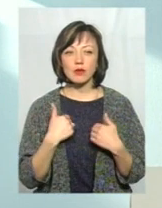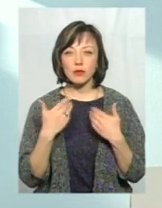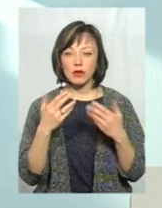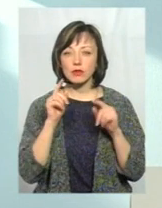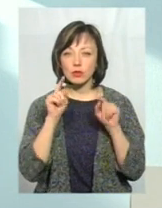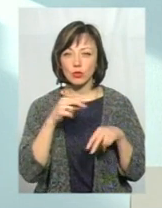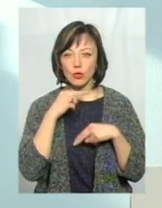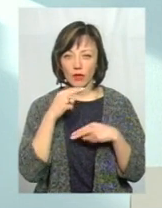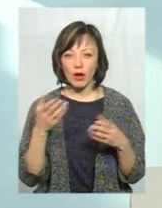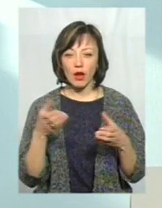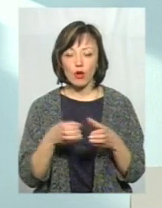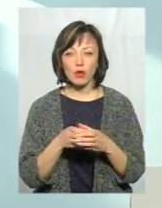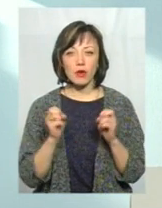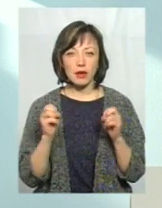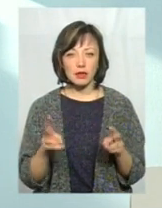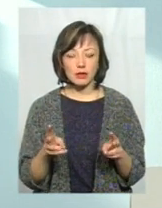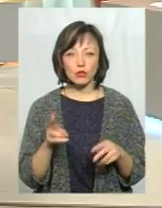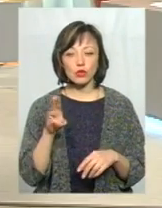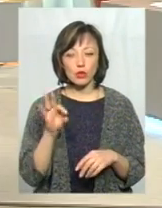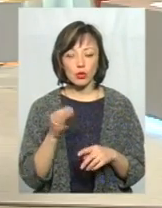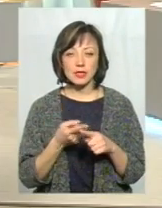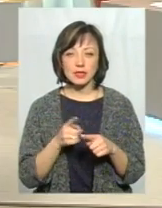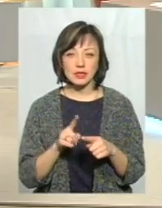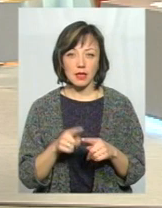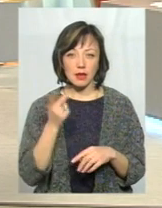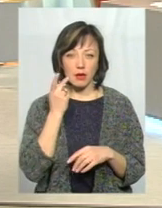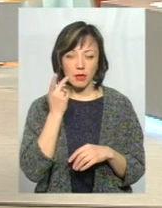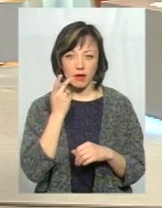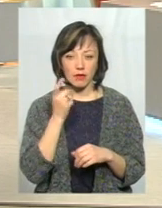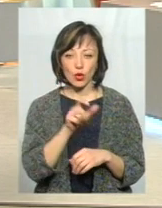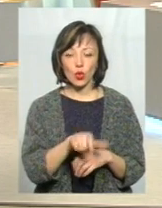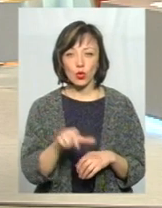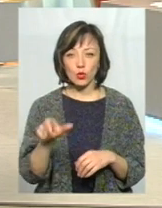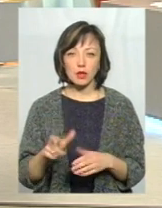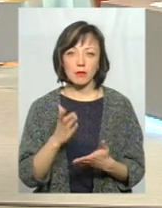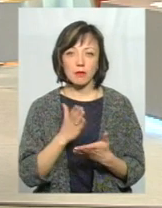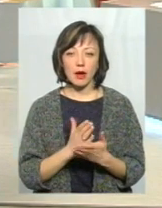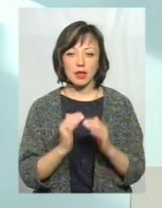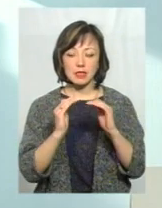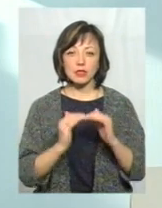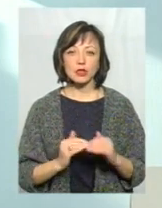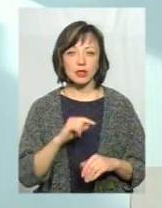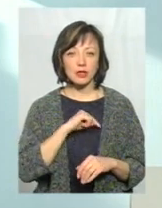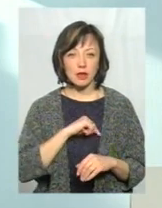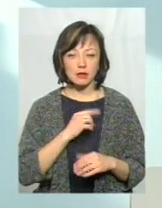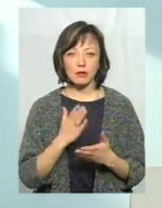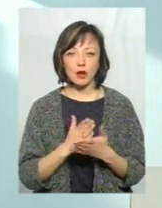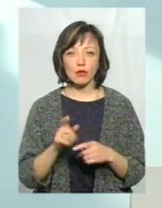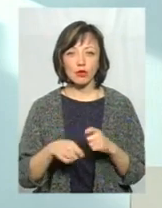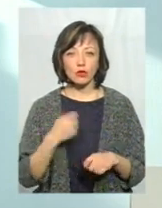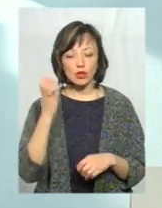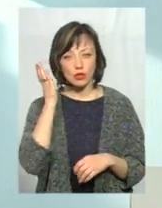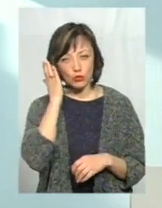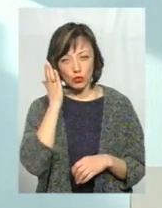звернути увагу, яка група ризику, то це, як правило, люди, які мають знижений настрій, які мають порушення